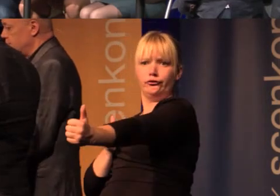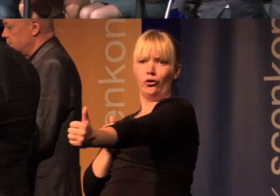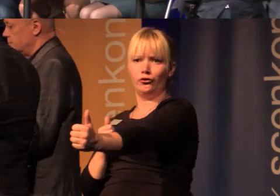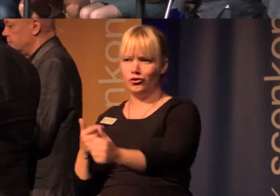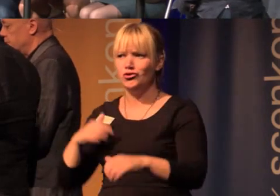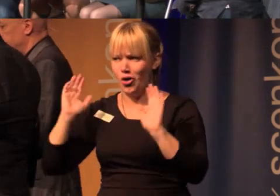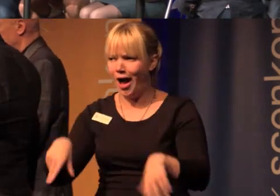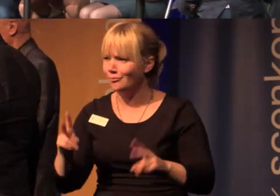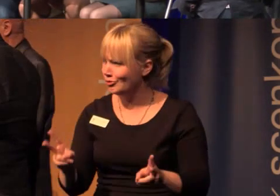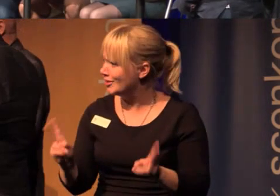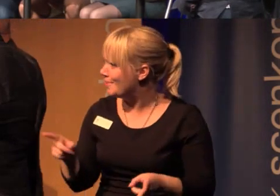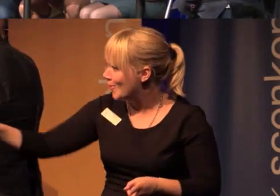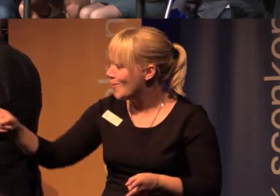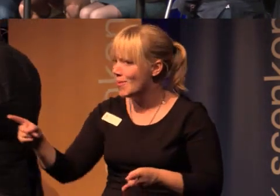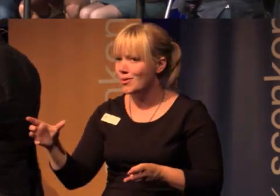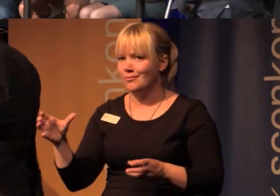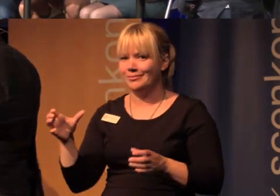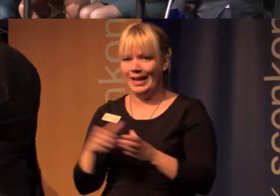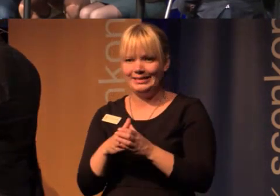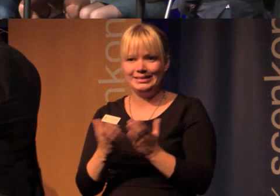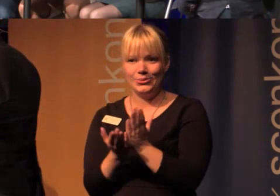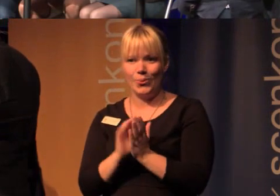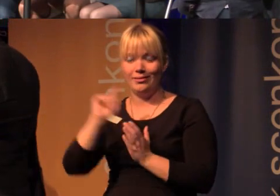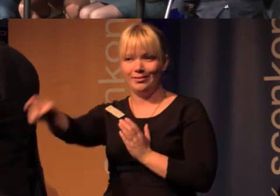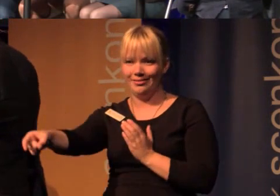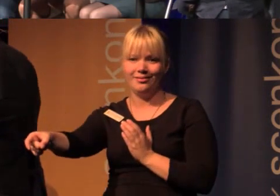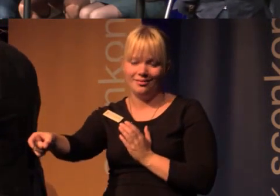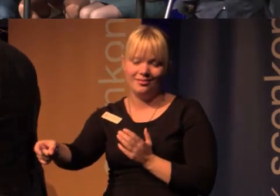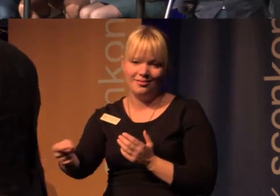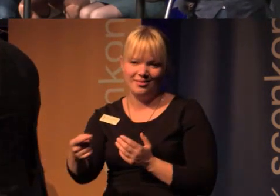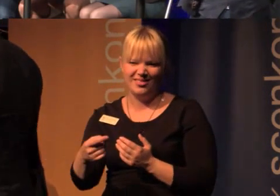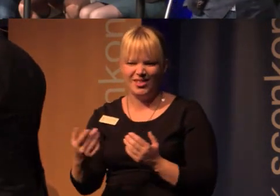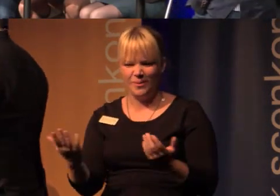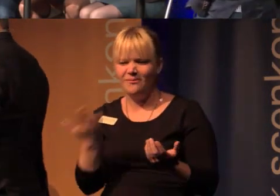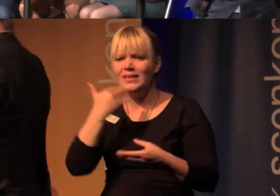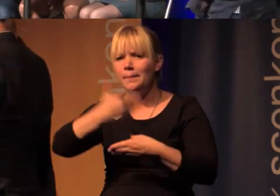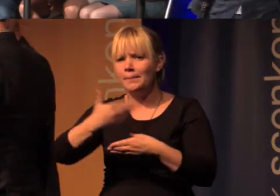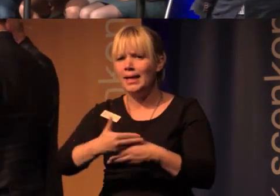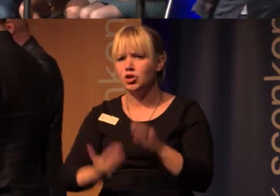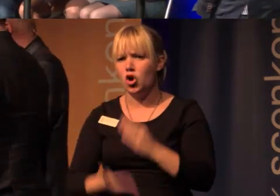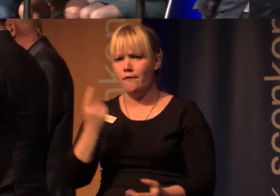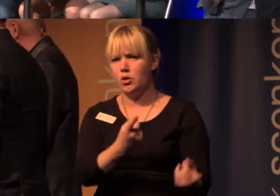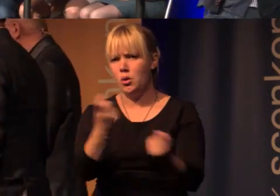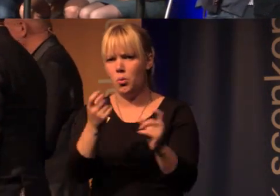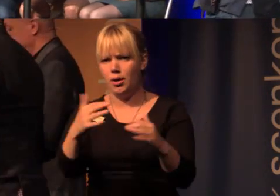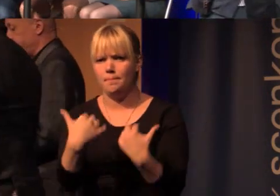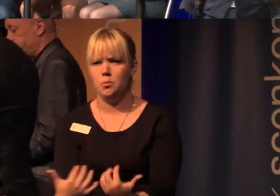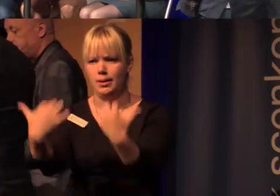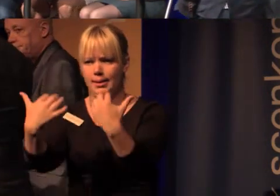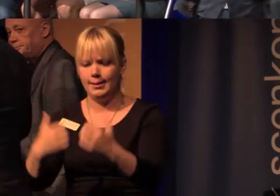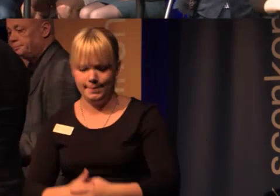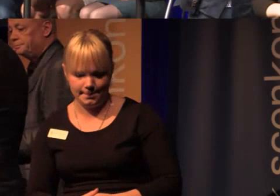en gång med skolan som Stefan. Så att vad man spelar roll för vilka som kommer. Tack så